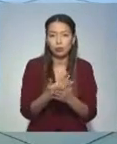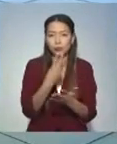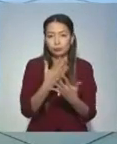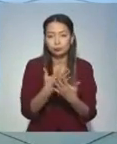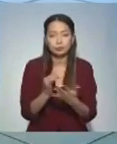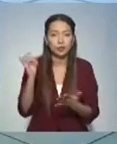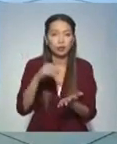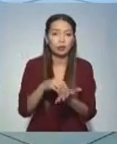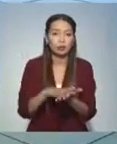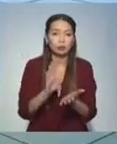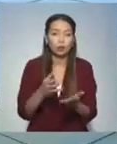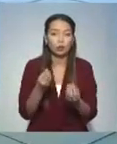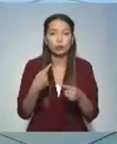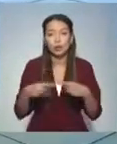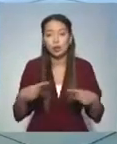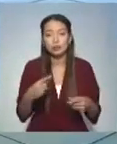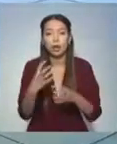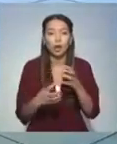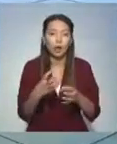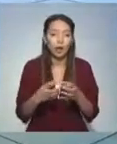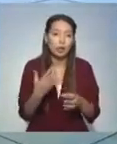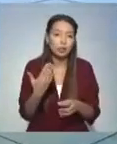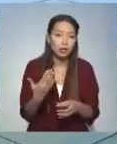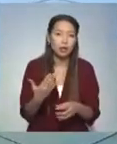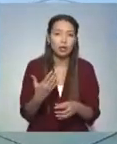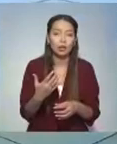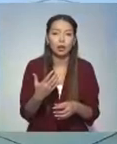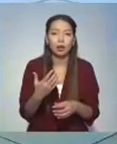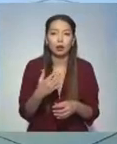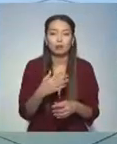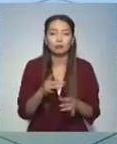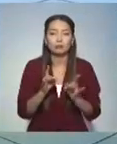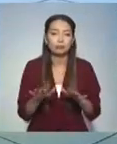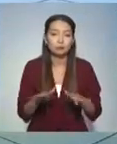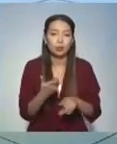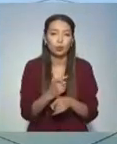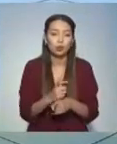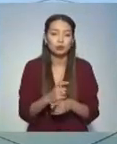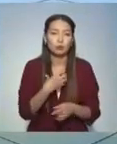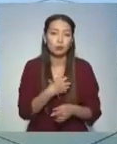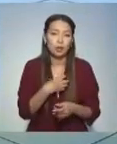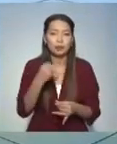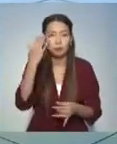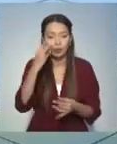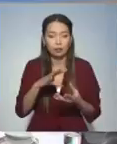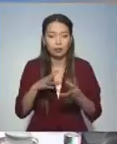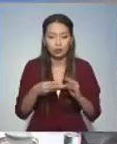тарихқа жазылмақ. Мұнан өзге де халықаралық шаралардың мәні мен маңызы зор. Нәтижесі туралы арна тілшісі шолу